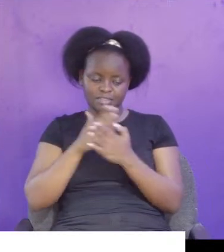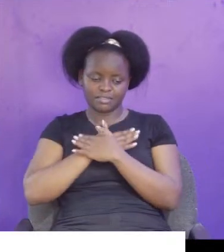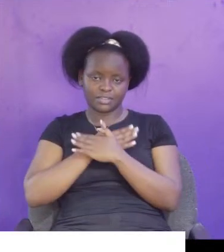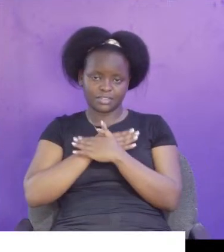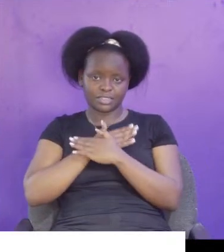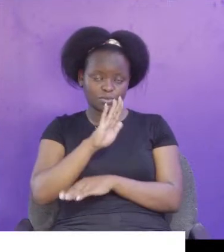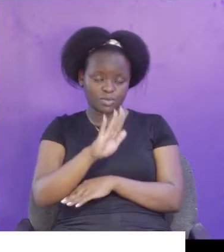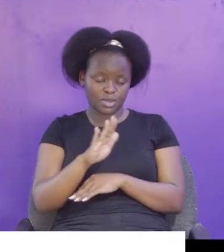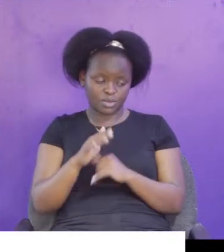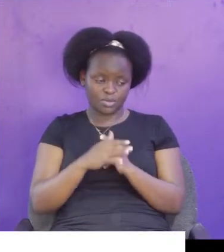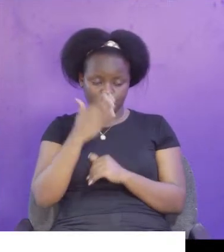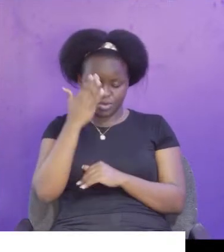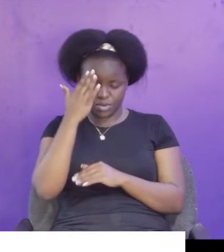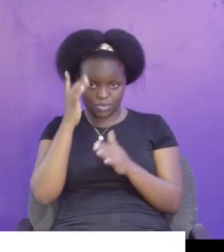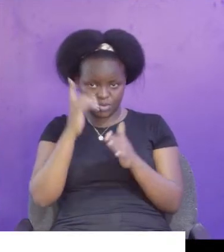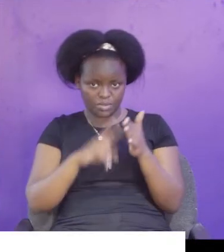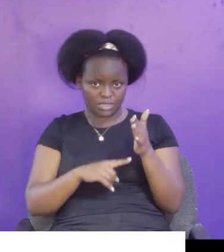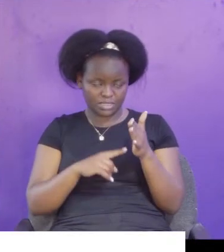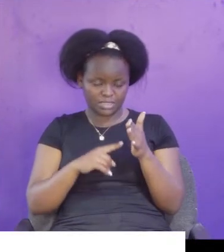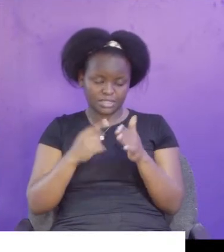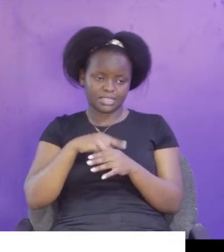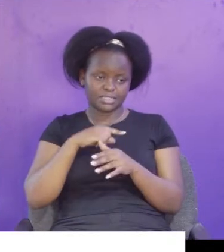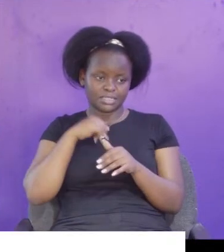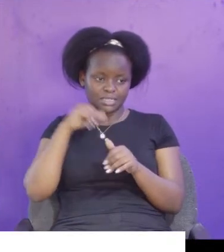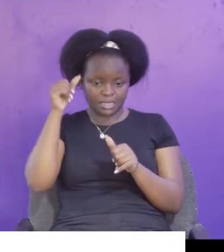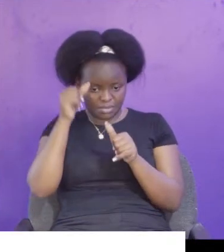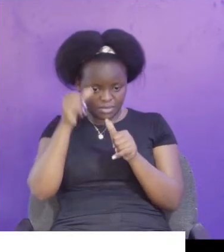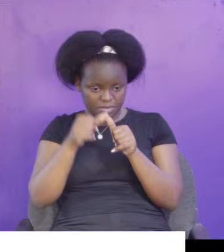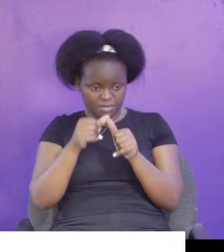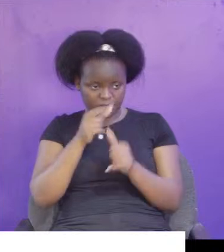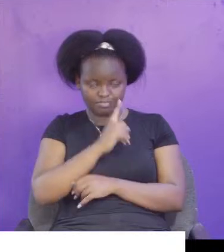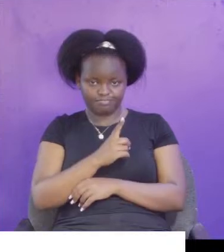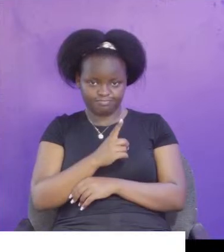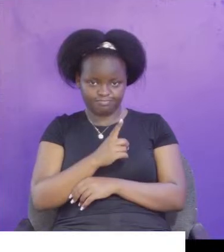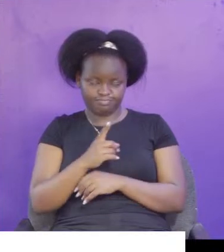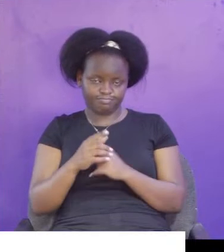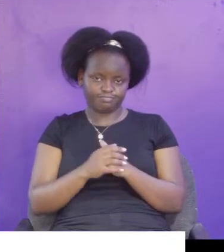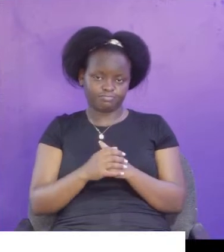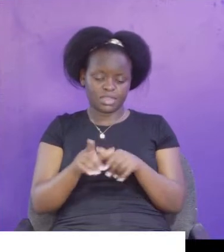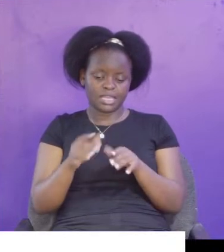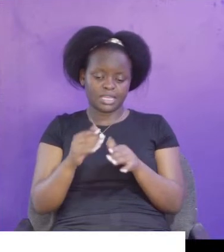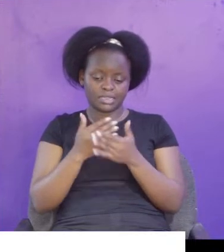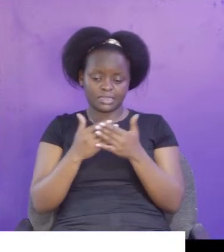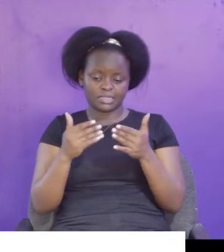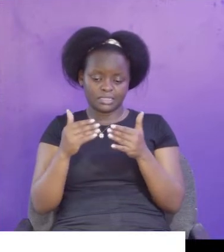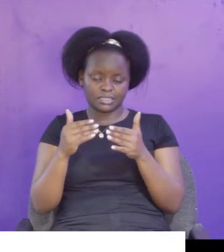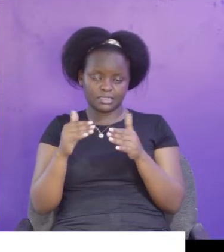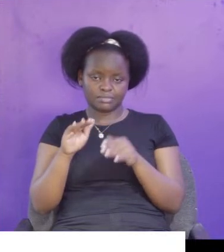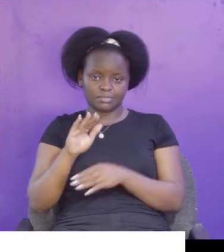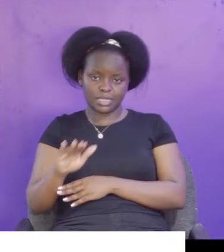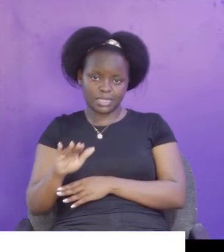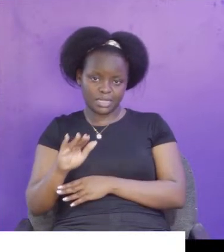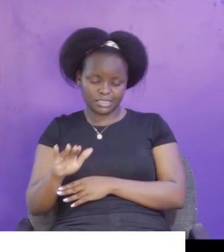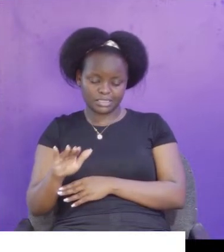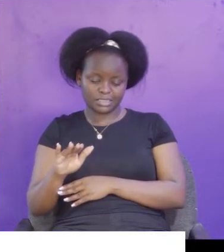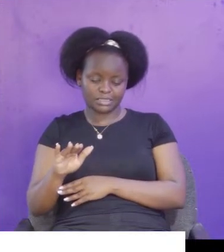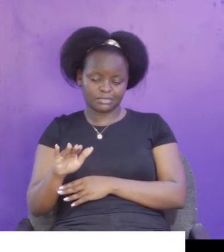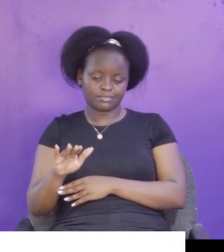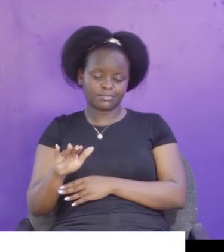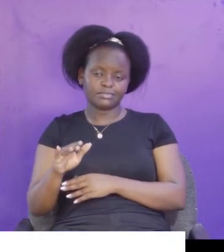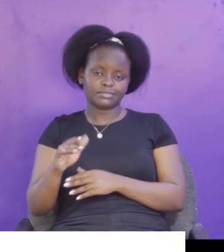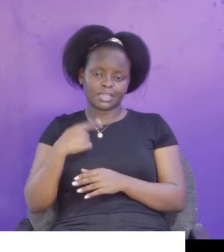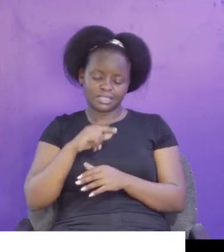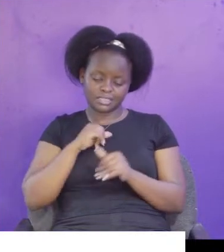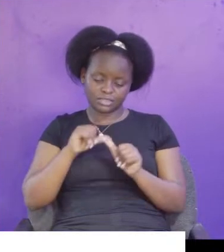ukijua ya kwamba twakumbuka wewe, na yale ambao umebakisha tutaendelea nayo, na